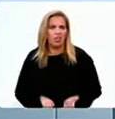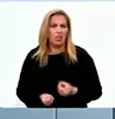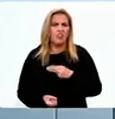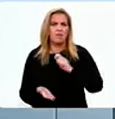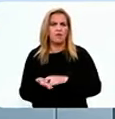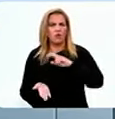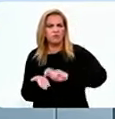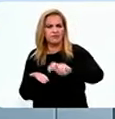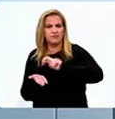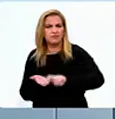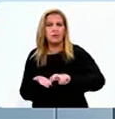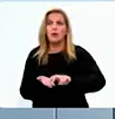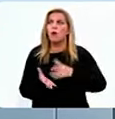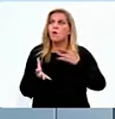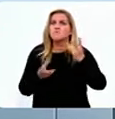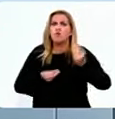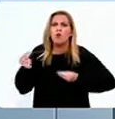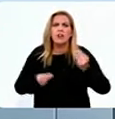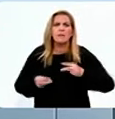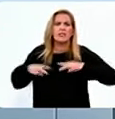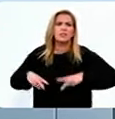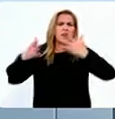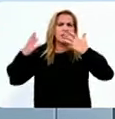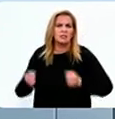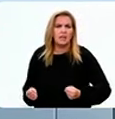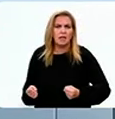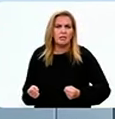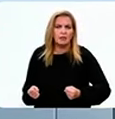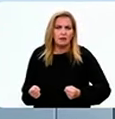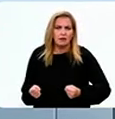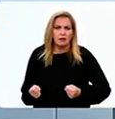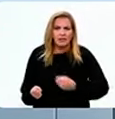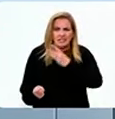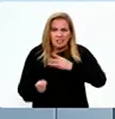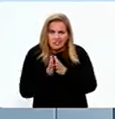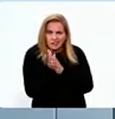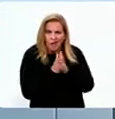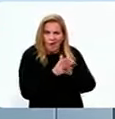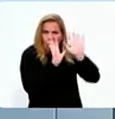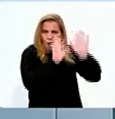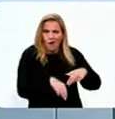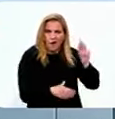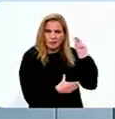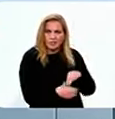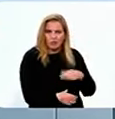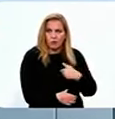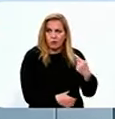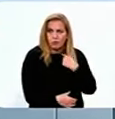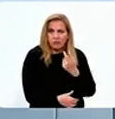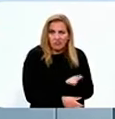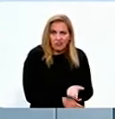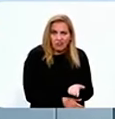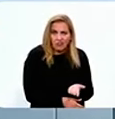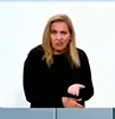φορολογία τους, με χίλια δυο θέματα, με κράτος δικαίου που τίθεται υπό αμφισβήτηση από την ίδια την Ευρωπαϊκή Ένωση, δηλαδή με